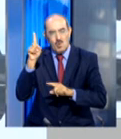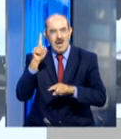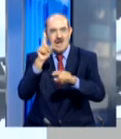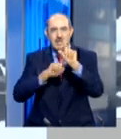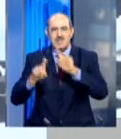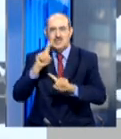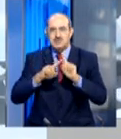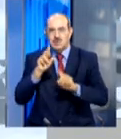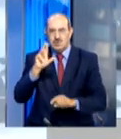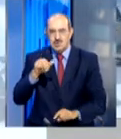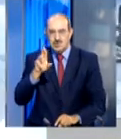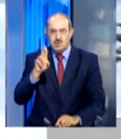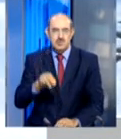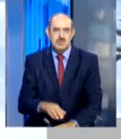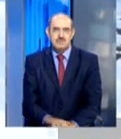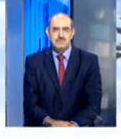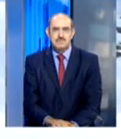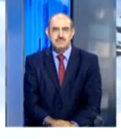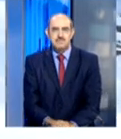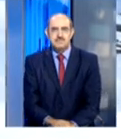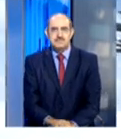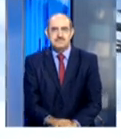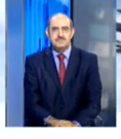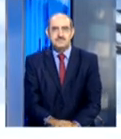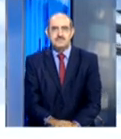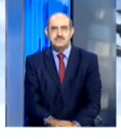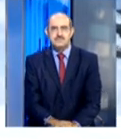العامة للأمم المتحدة.